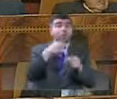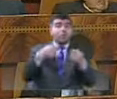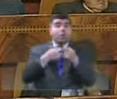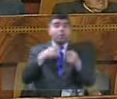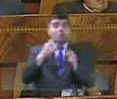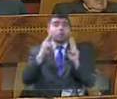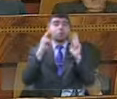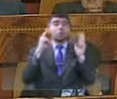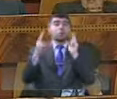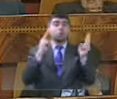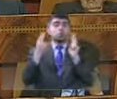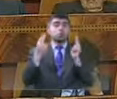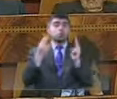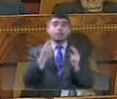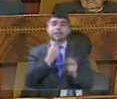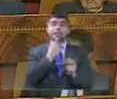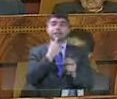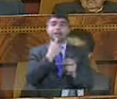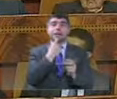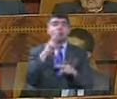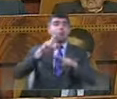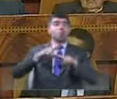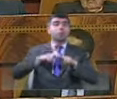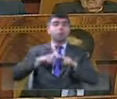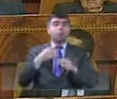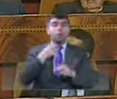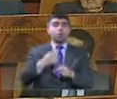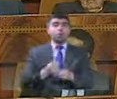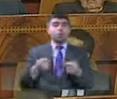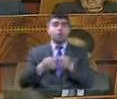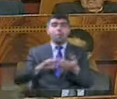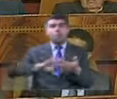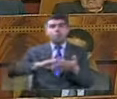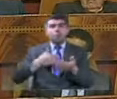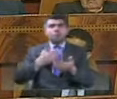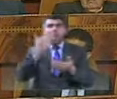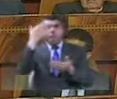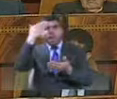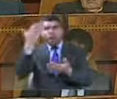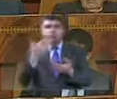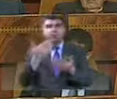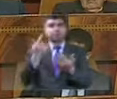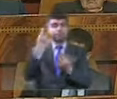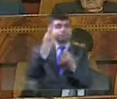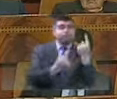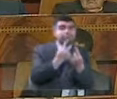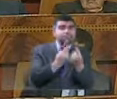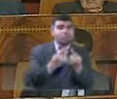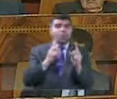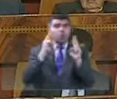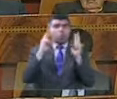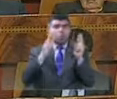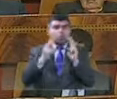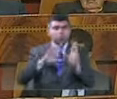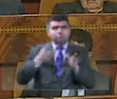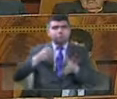الطريق السريع ديال تازل حسيمة، وتشكركم بالمناسبة بالزيارة اللي قمتوا بها وتعطيونا النتائج في هذا الأمر هذا، لا بالنسبة للطريق أو حتى المنشآت